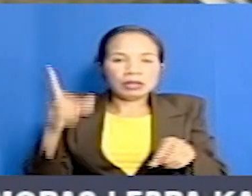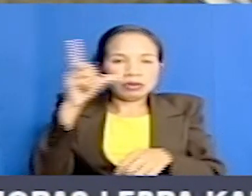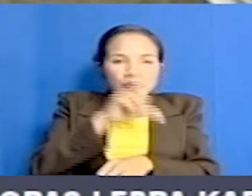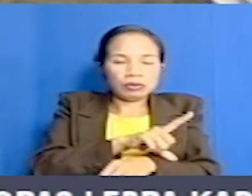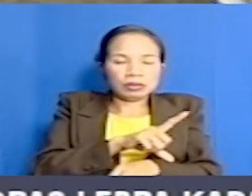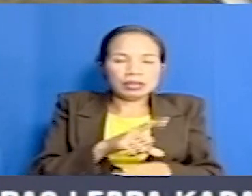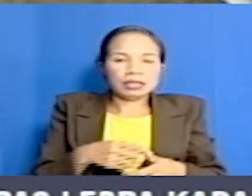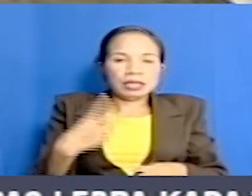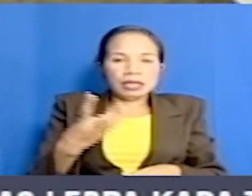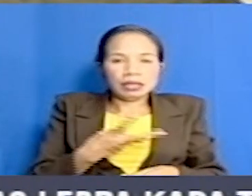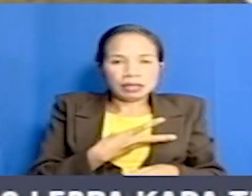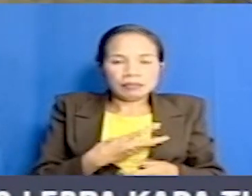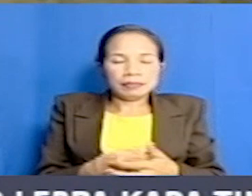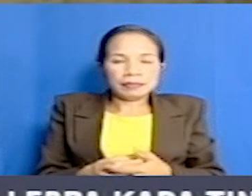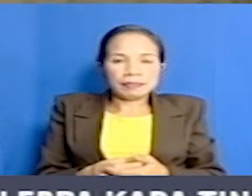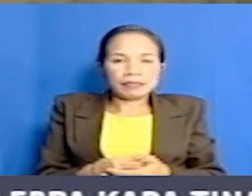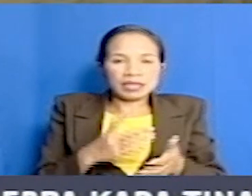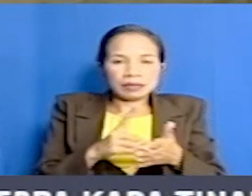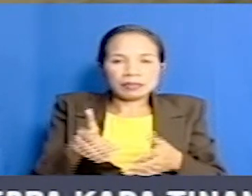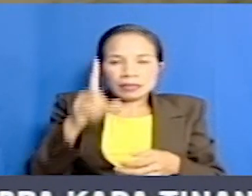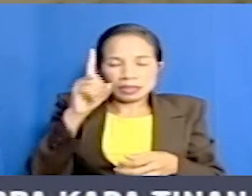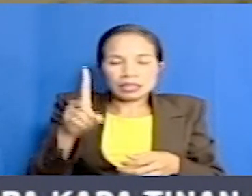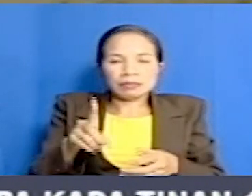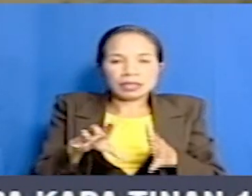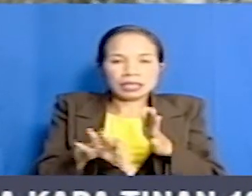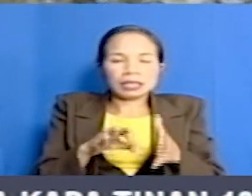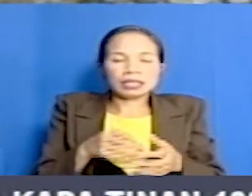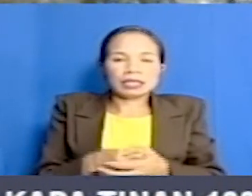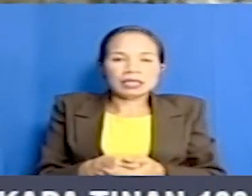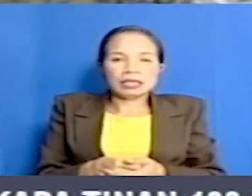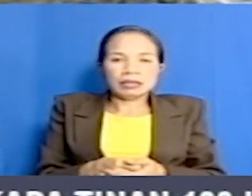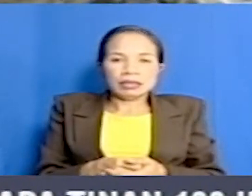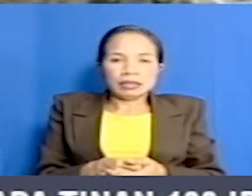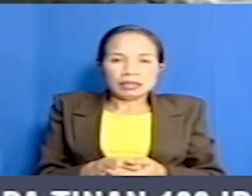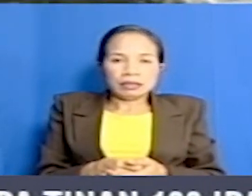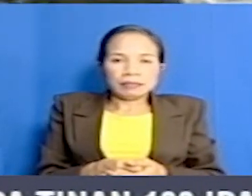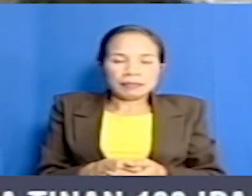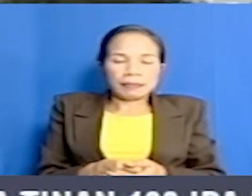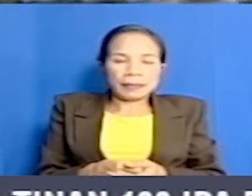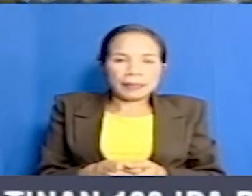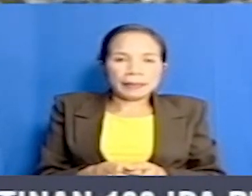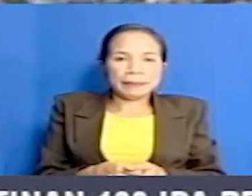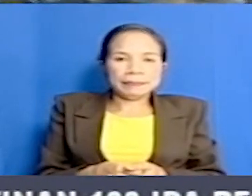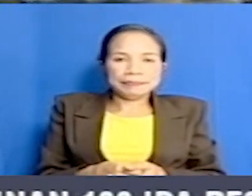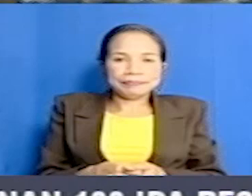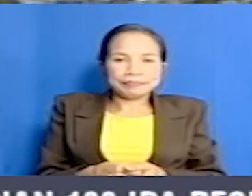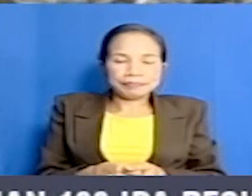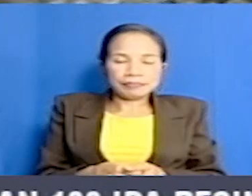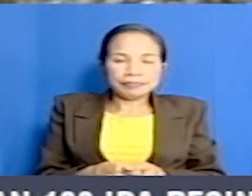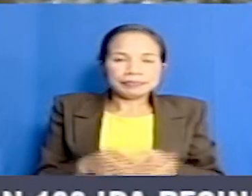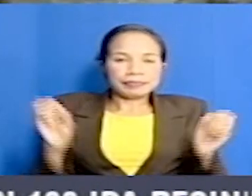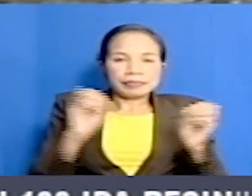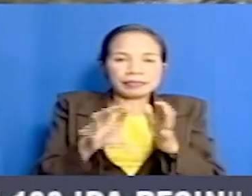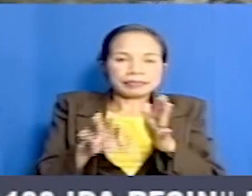ida, ami semana ida mak fuin hetang be retira. Enquanto Januari kolo haktuir, la